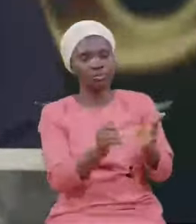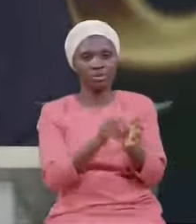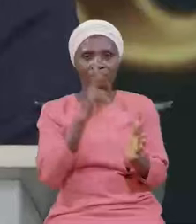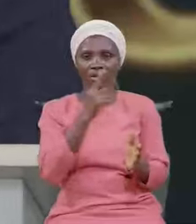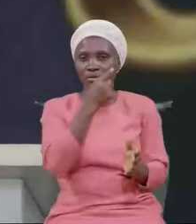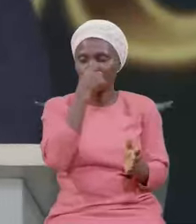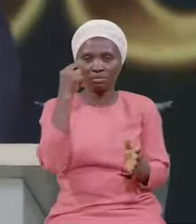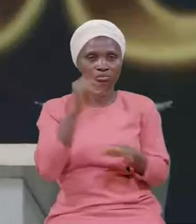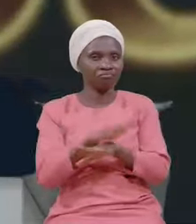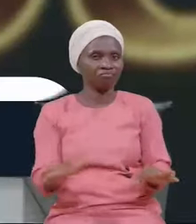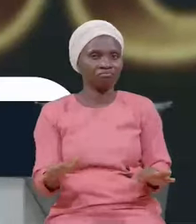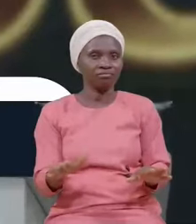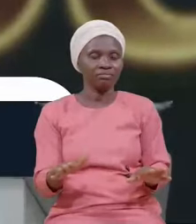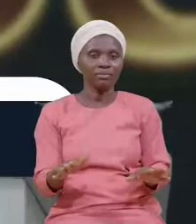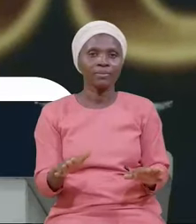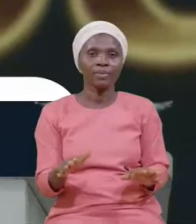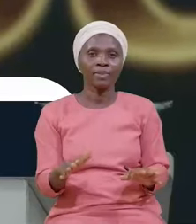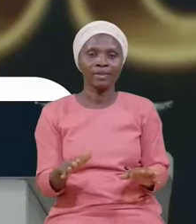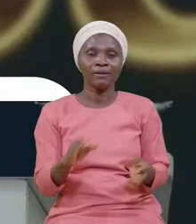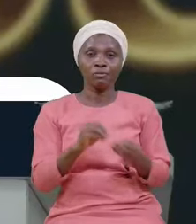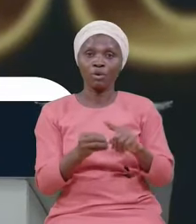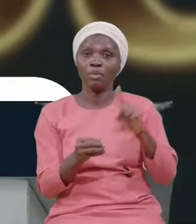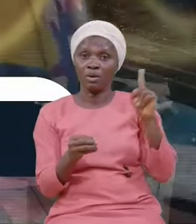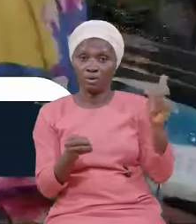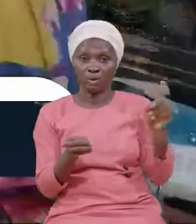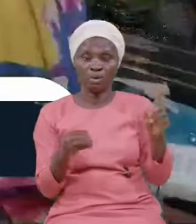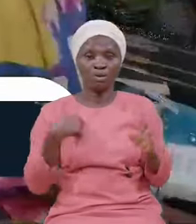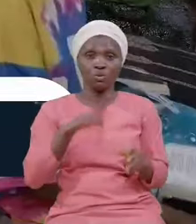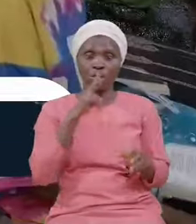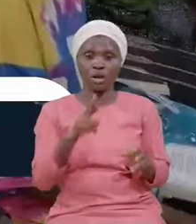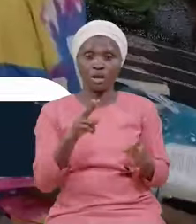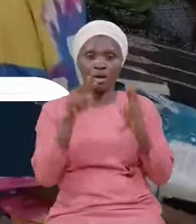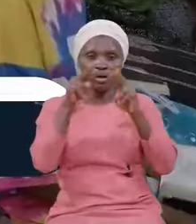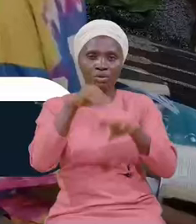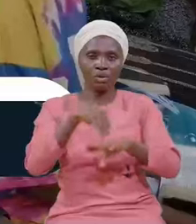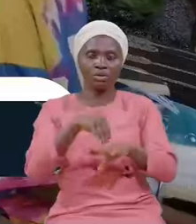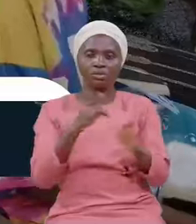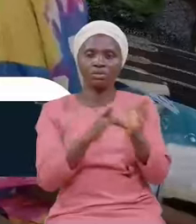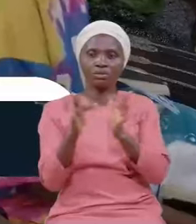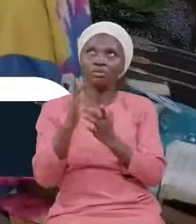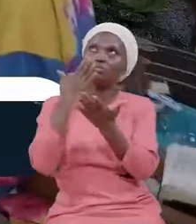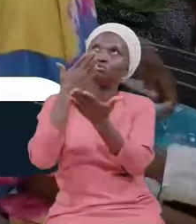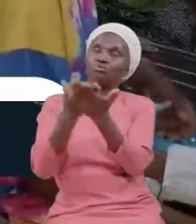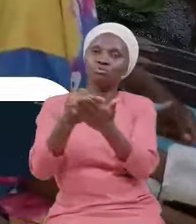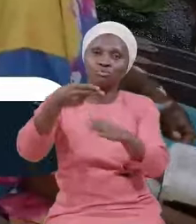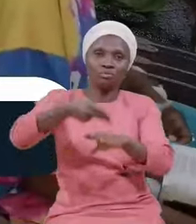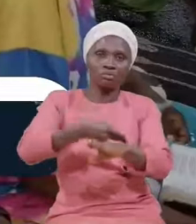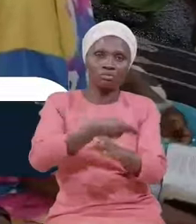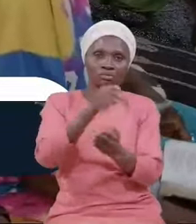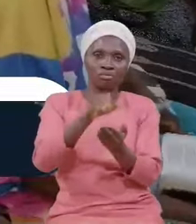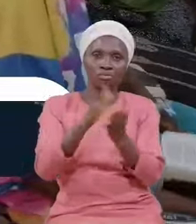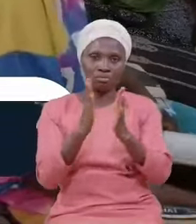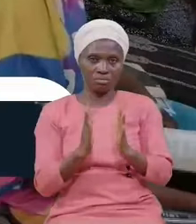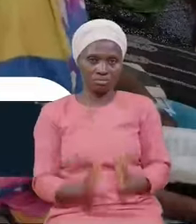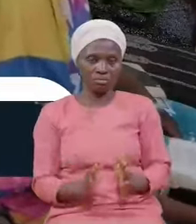des Écritures aux aveugles. Revenons au premier point maintenant. Jésus, le